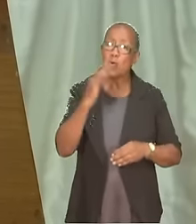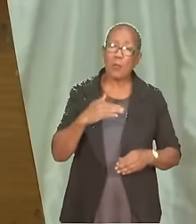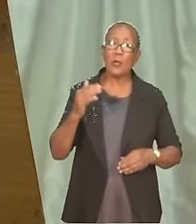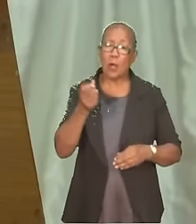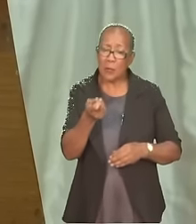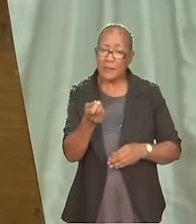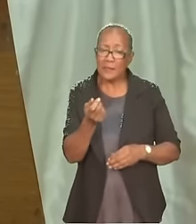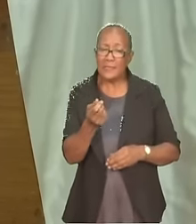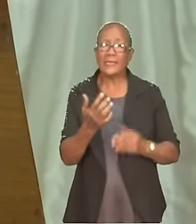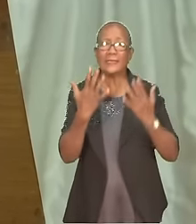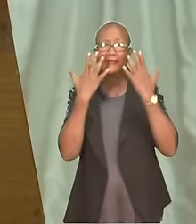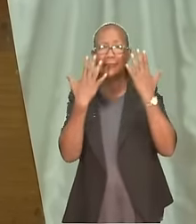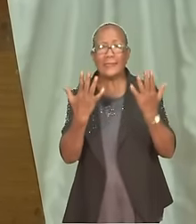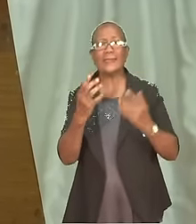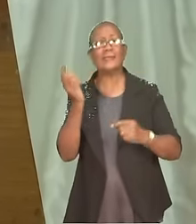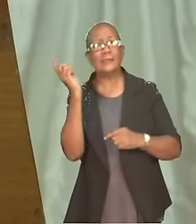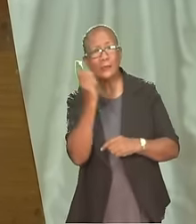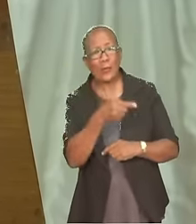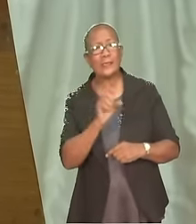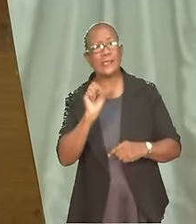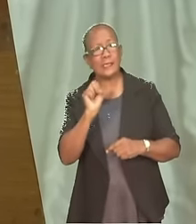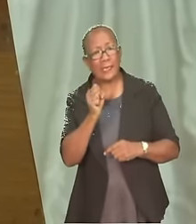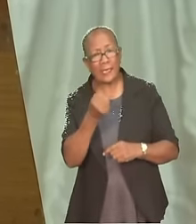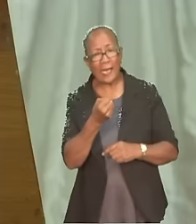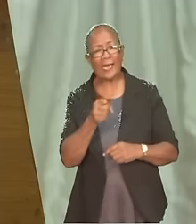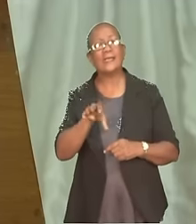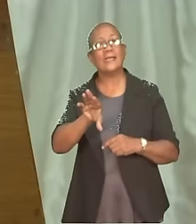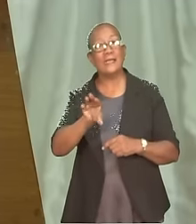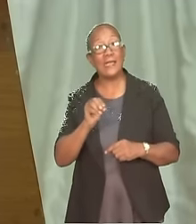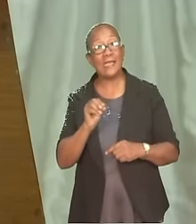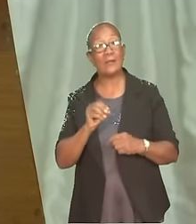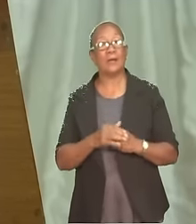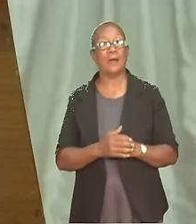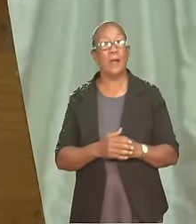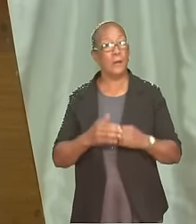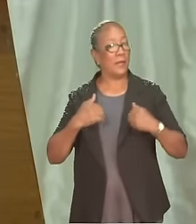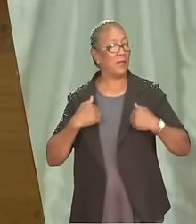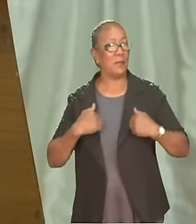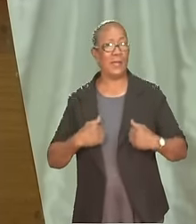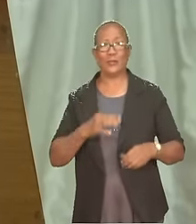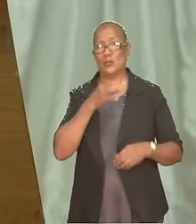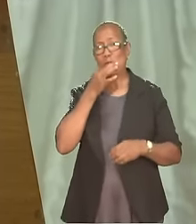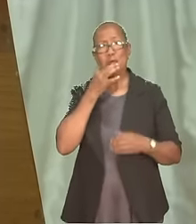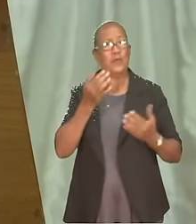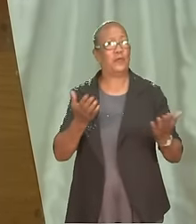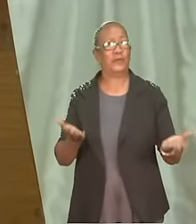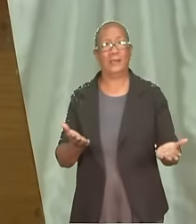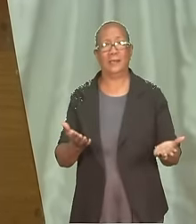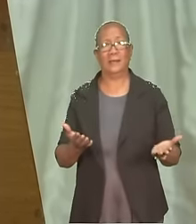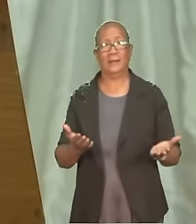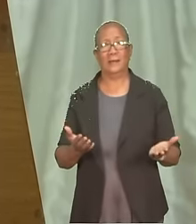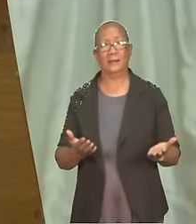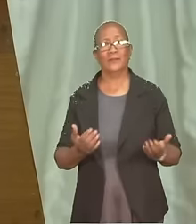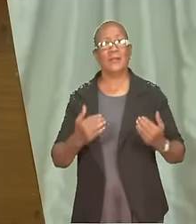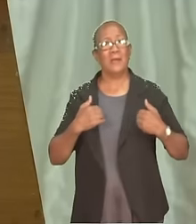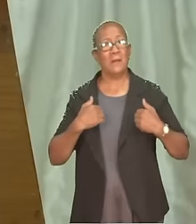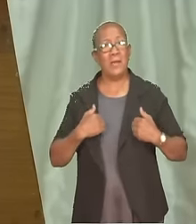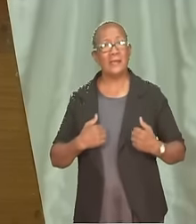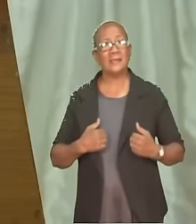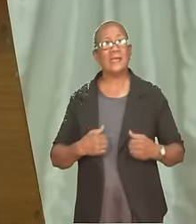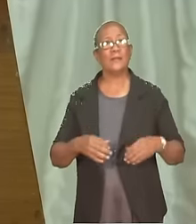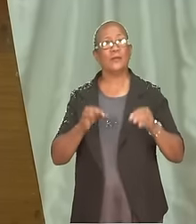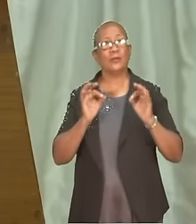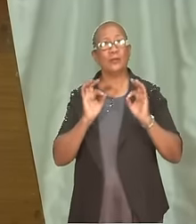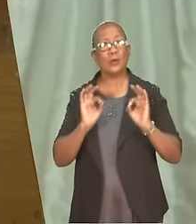bij hen te komen kopen vandaag. En de burger is niet geïnteresseerd. De burger heeft vertrouwen in